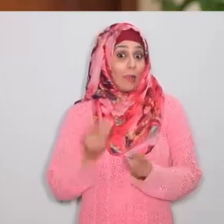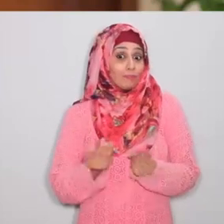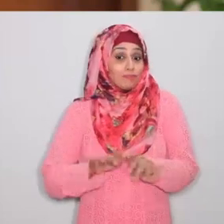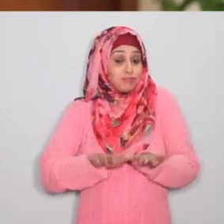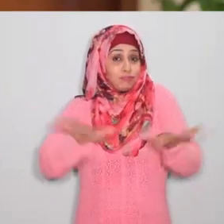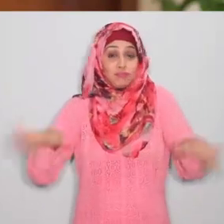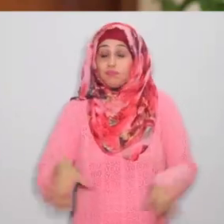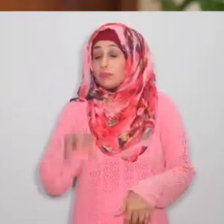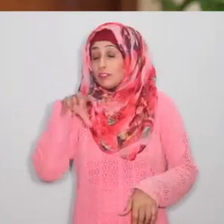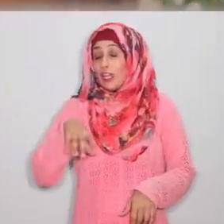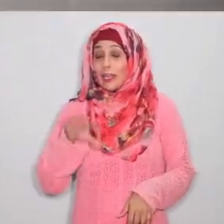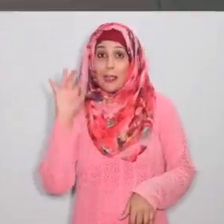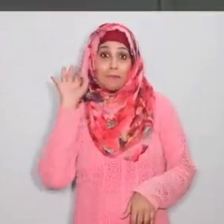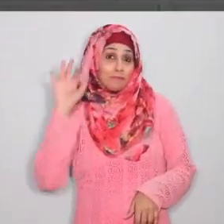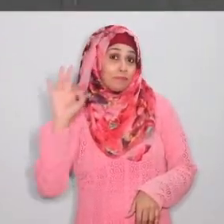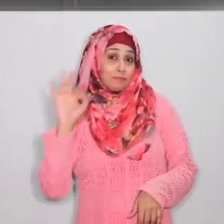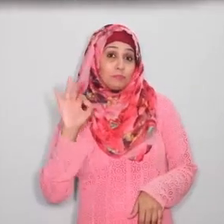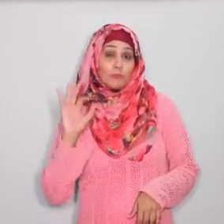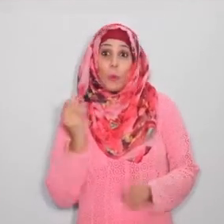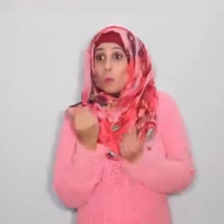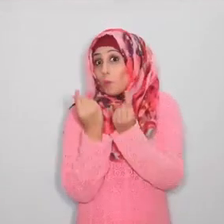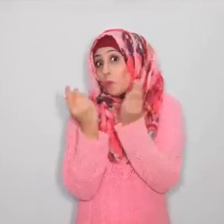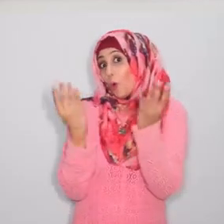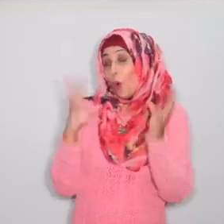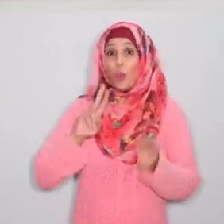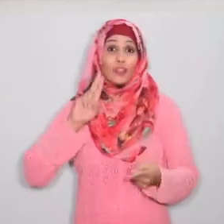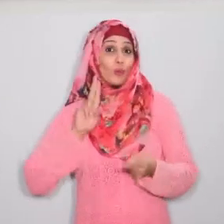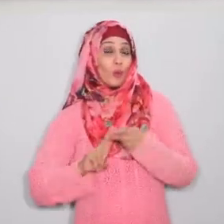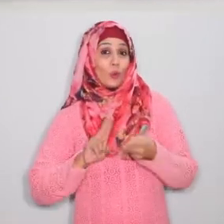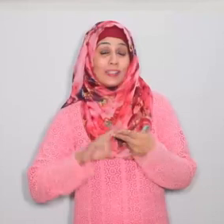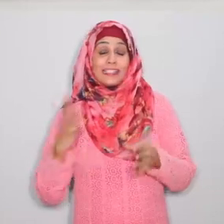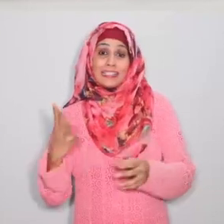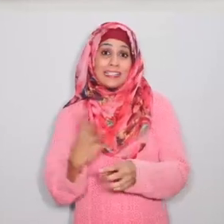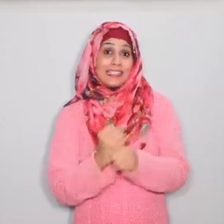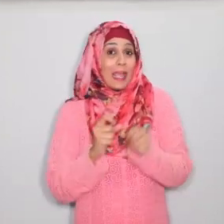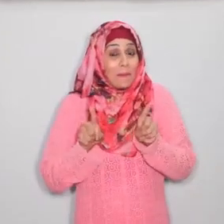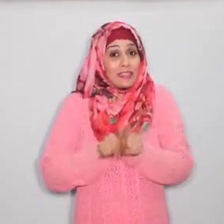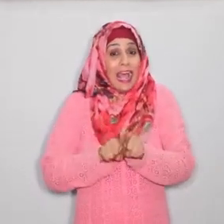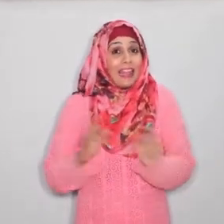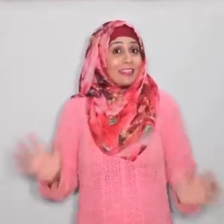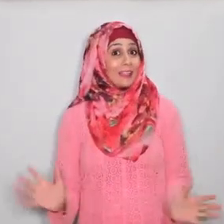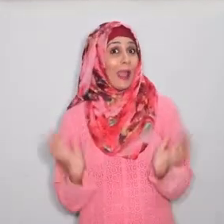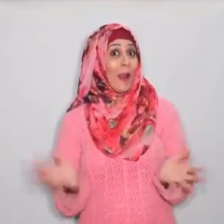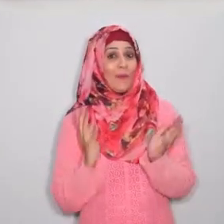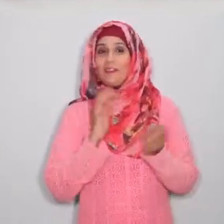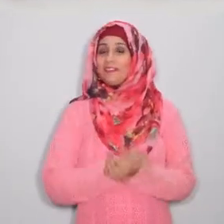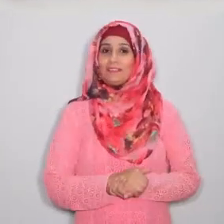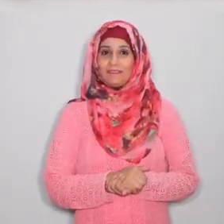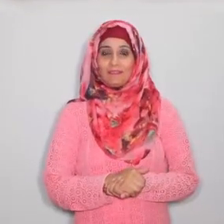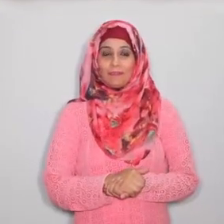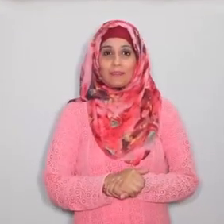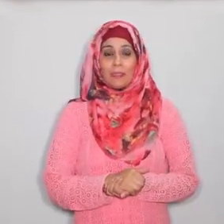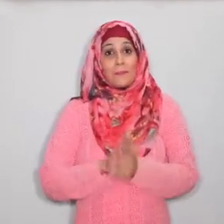बहुत मज़ा आता है, इतने सारे दोस्त होते हैं और सब मिलकर खेलते भी हैं,